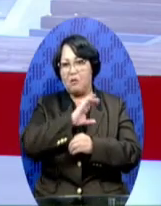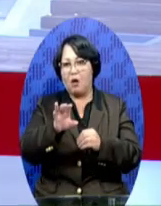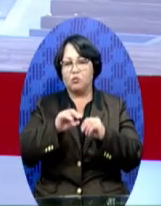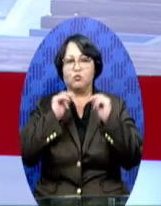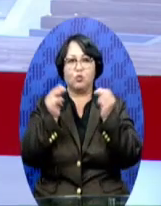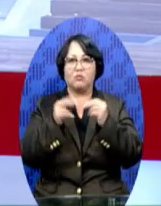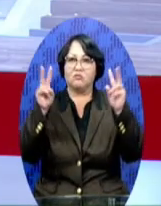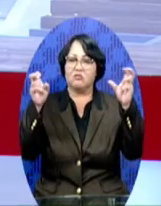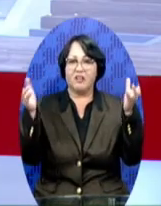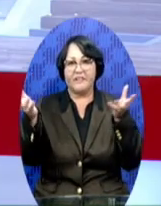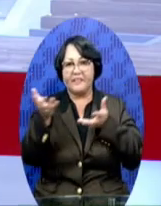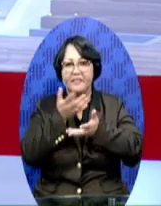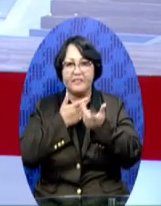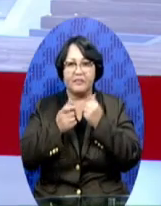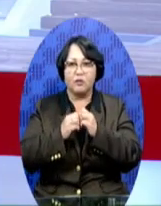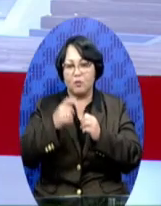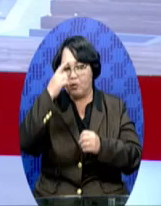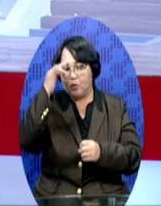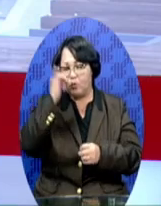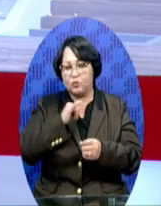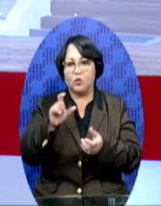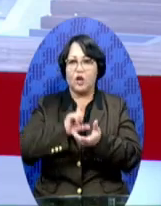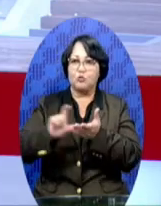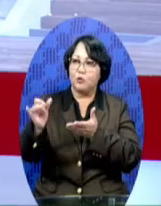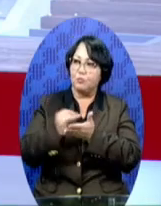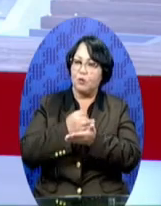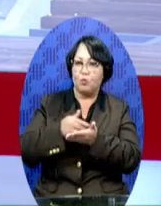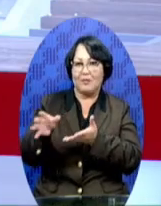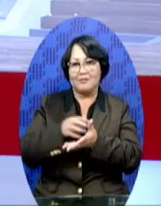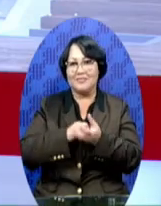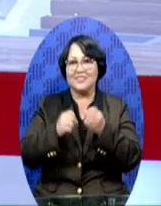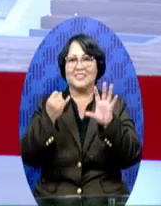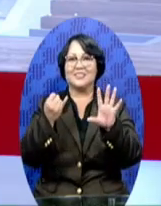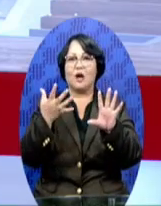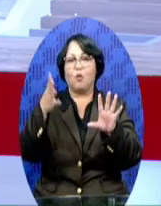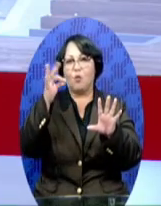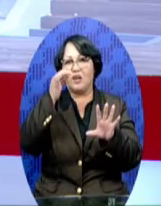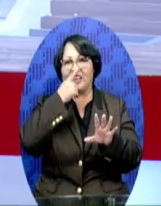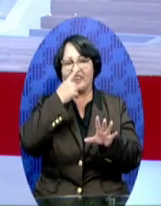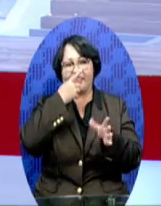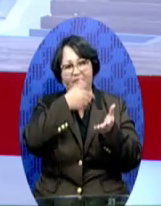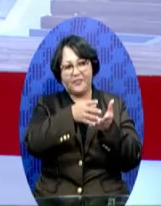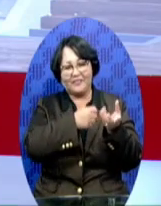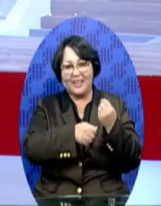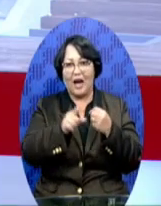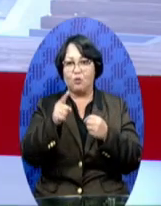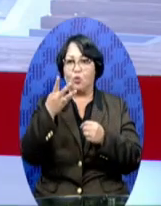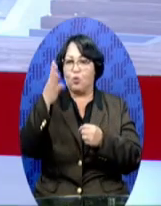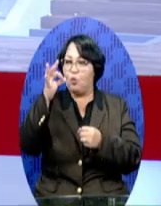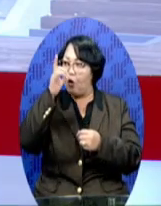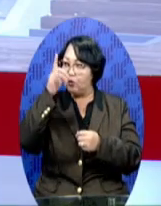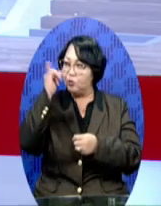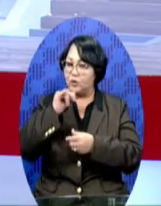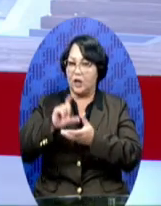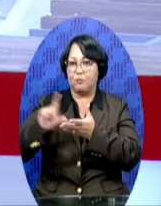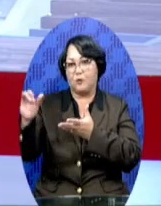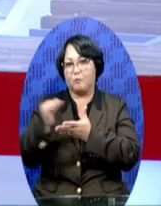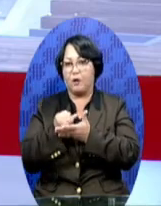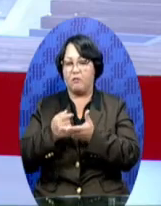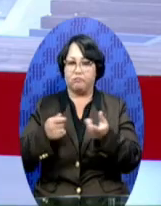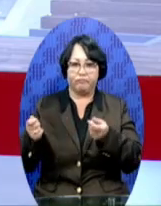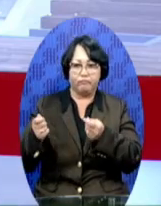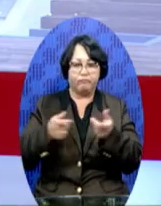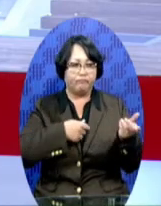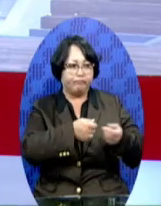юм а. Манай улсын хувьд нийт худалдааны 65% урт төрчдөг хийдэг бол 14% нь хойд төрчдөг хийх худалдаа эзэлж